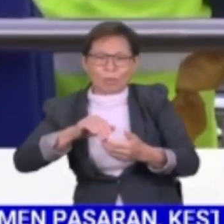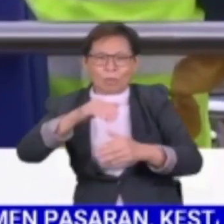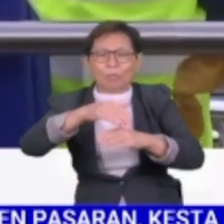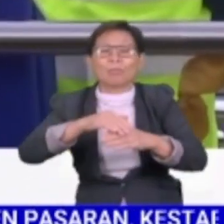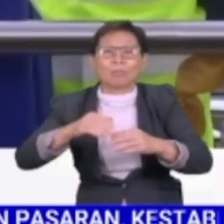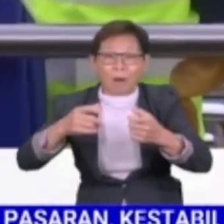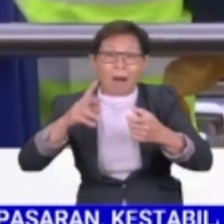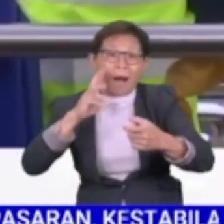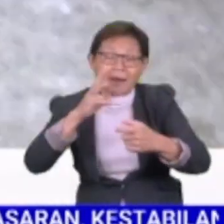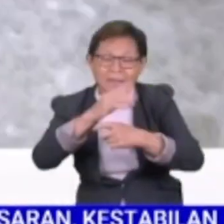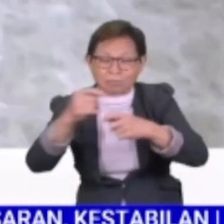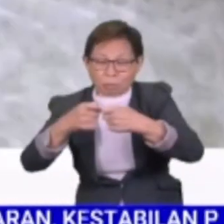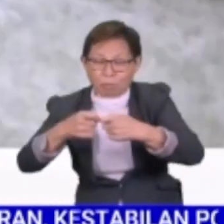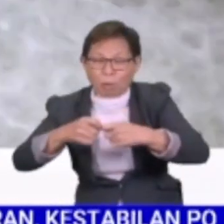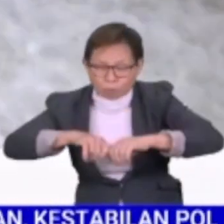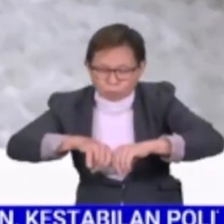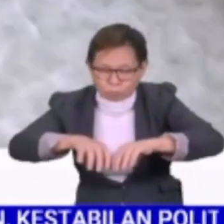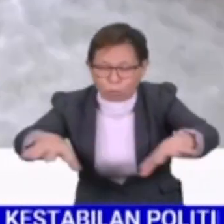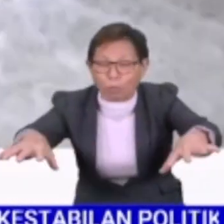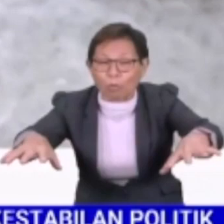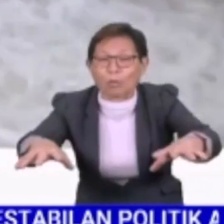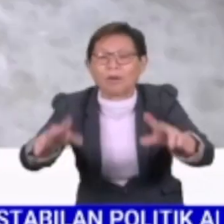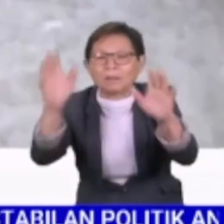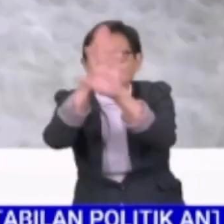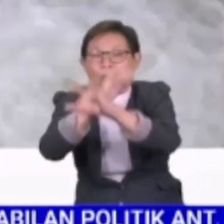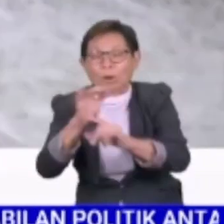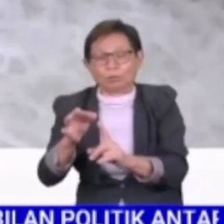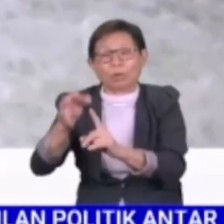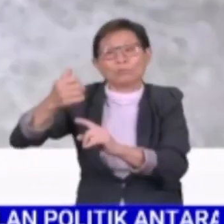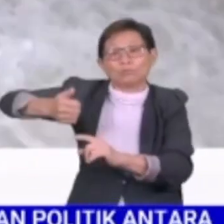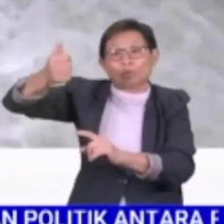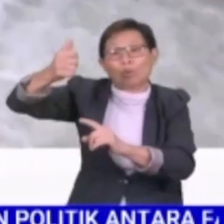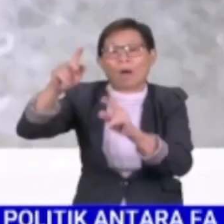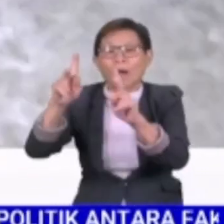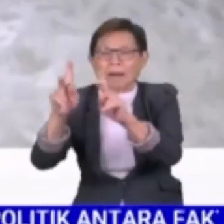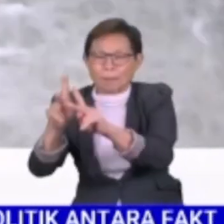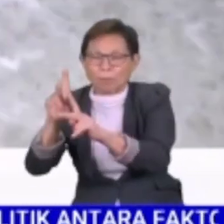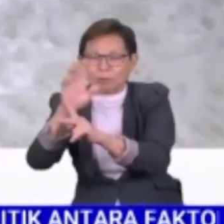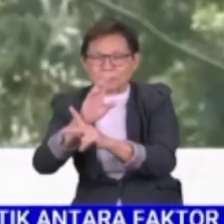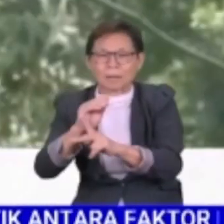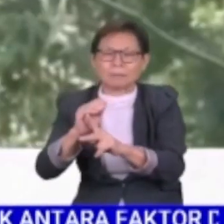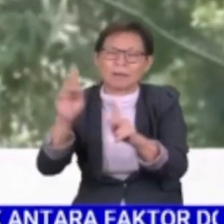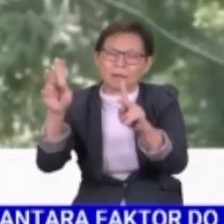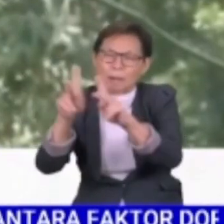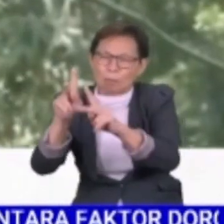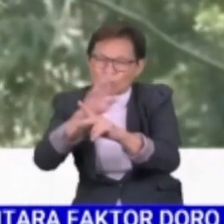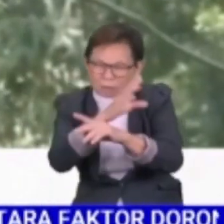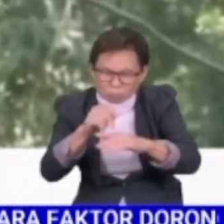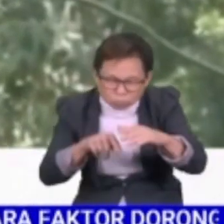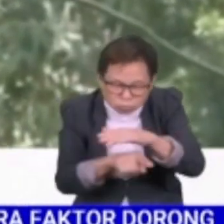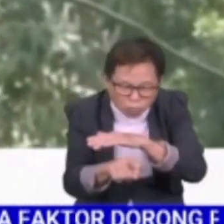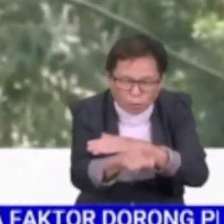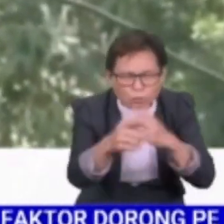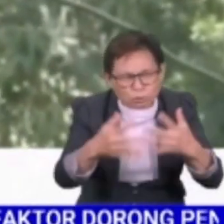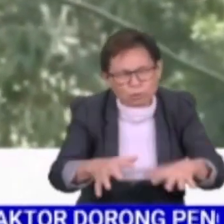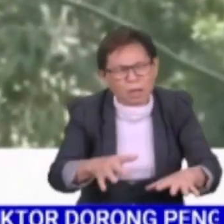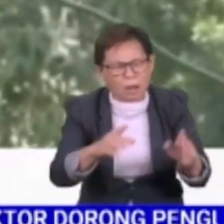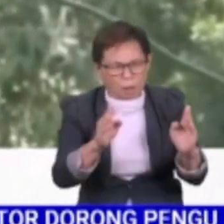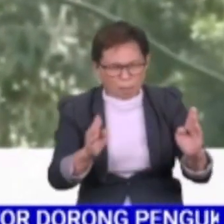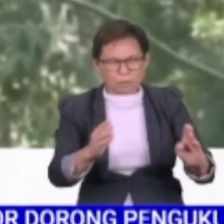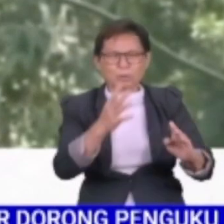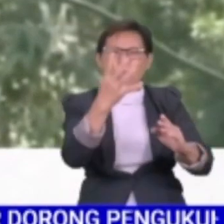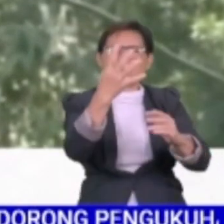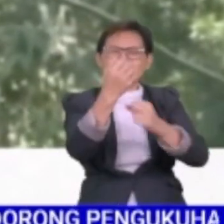seluruh khusus Rawa khasnya di kawasan Goa Banda dan kawasan pedalaman ini adalah laksanakan dalam tempo 45 tahun